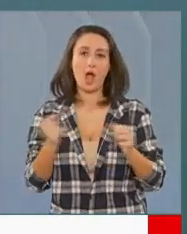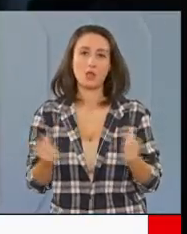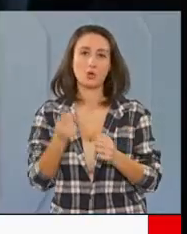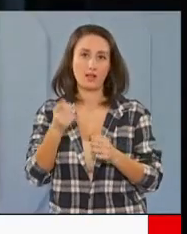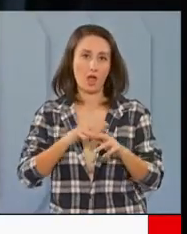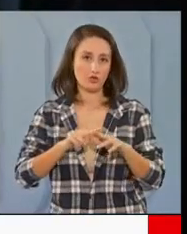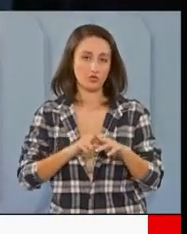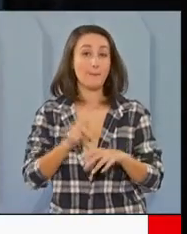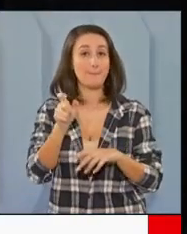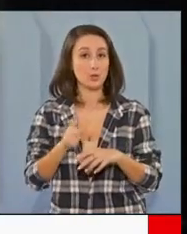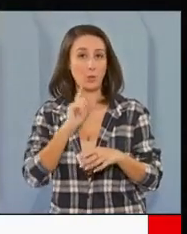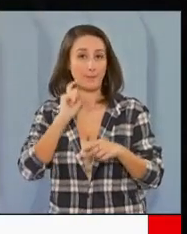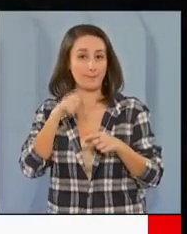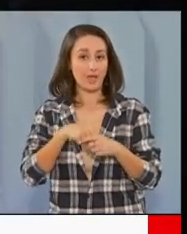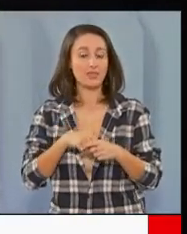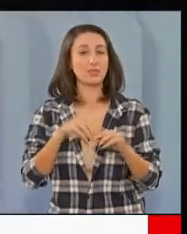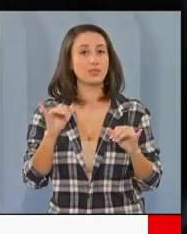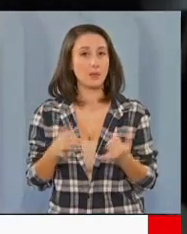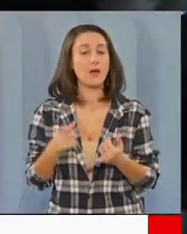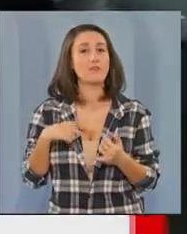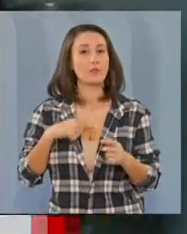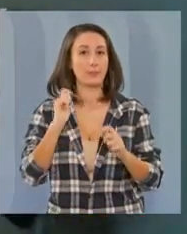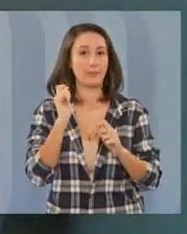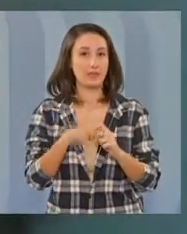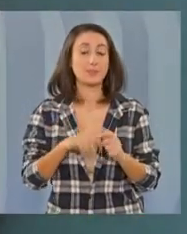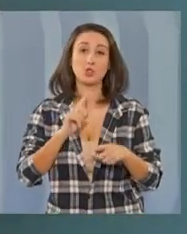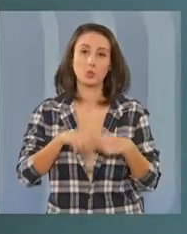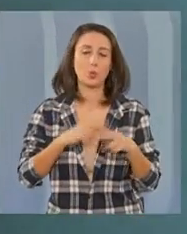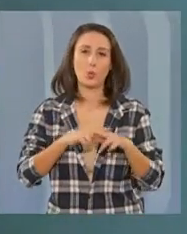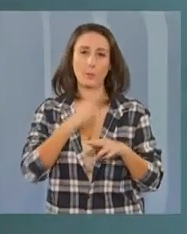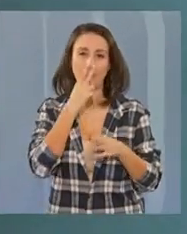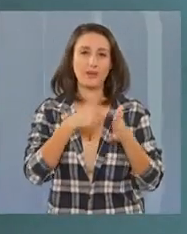acest fel, persoanele implicate în incident vor fi sancționate după cum prevede legea.